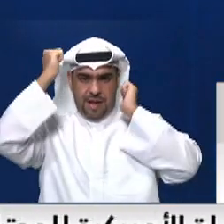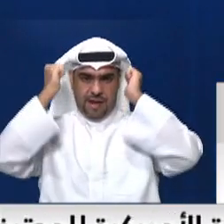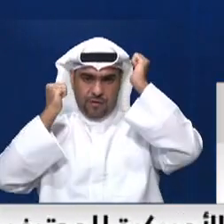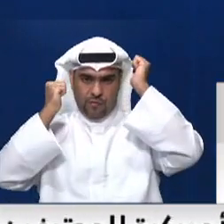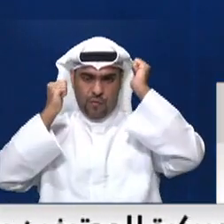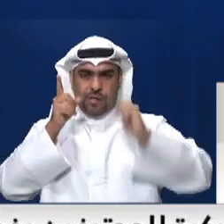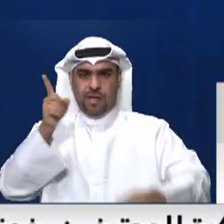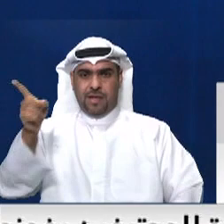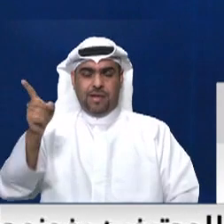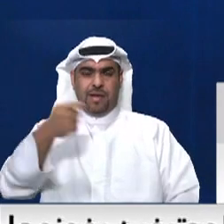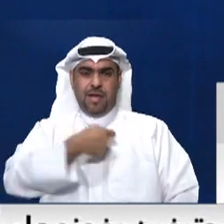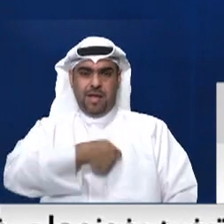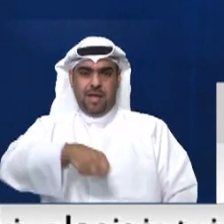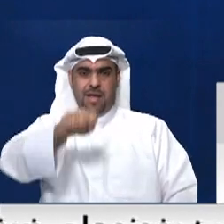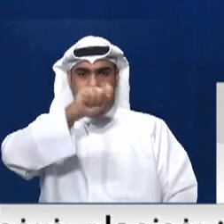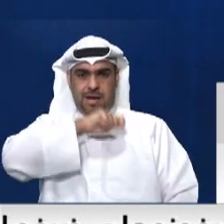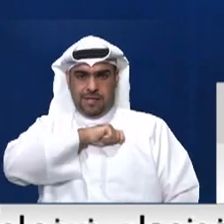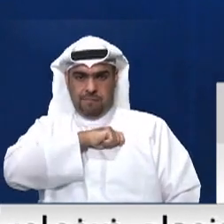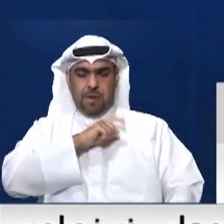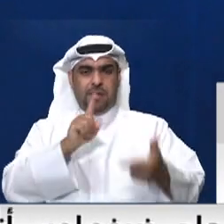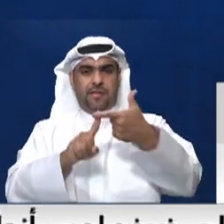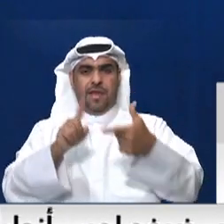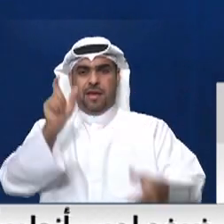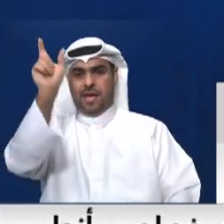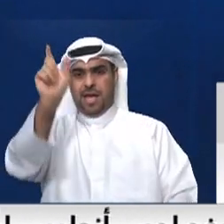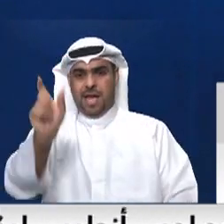إلى قوات الدرك الإيطالية.